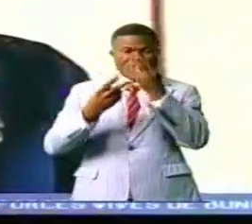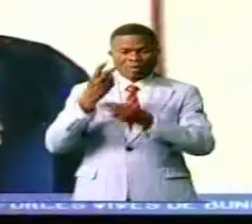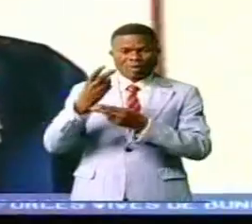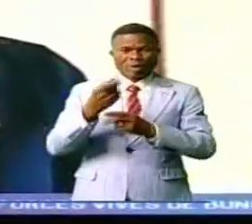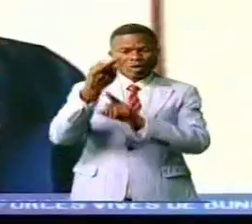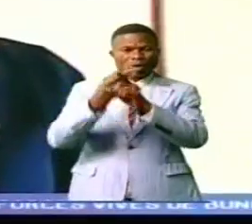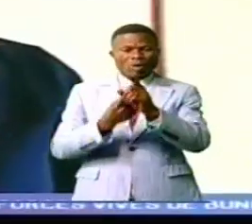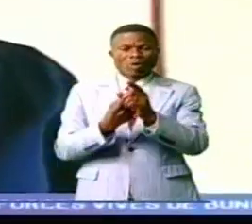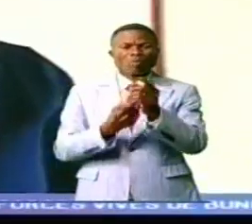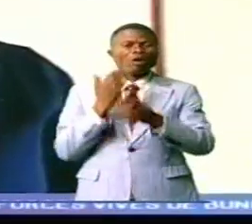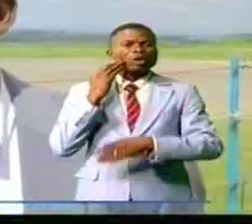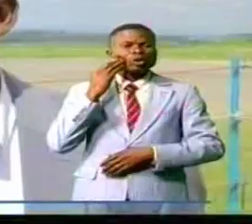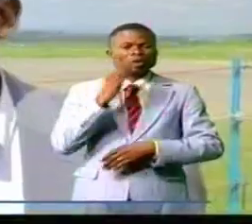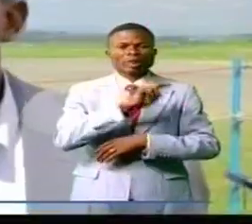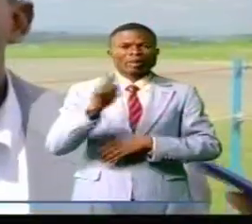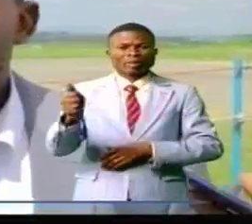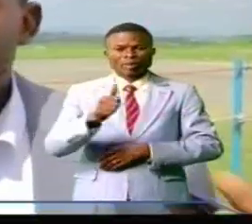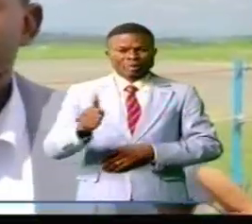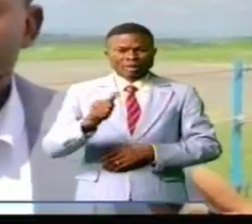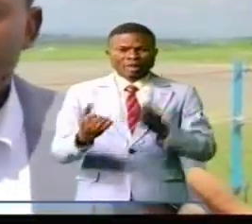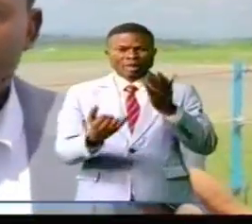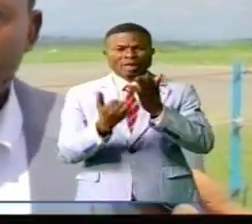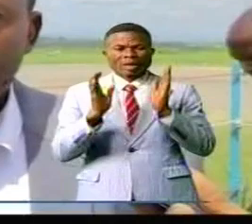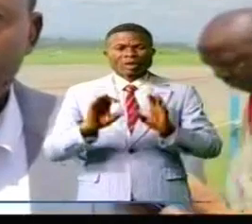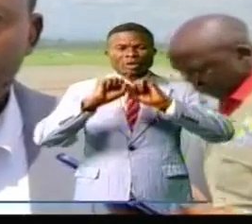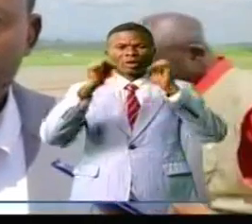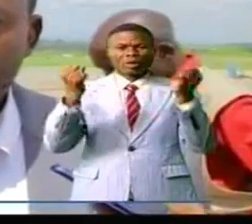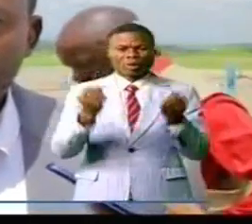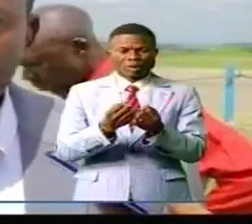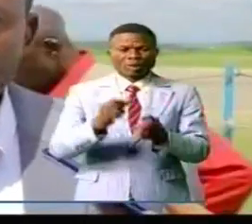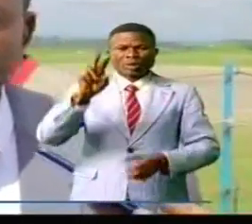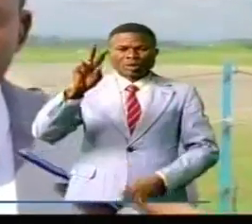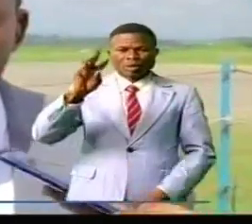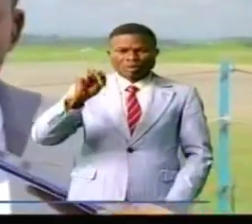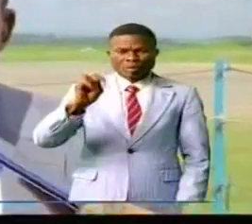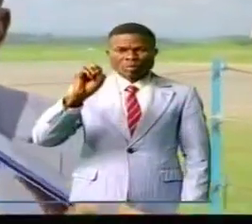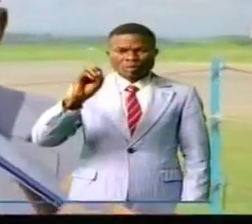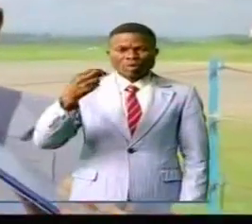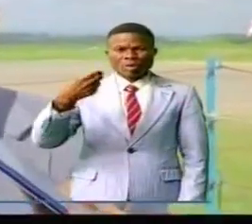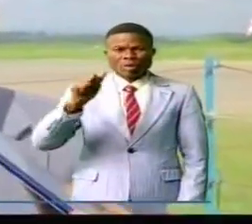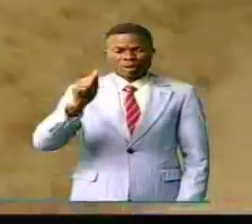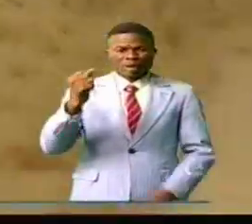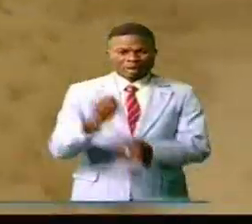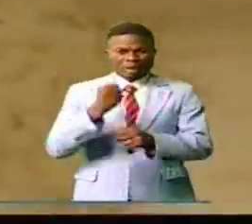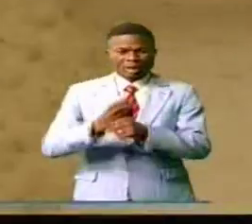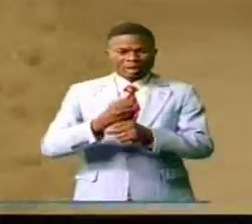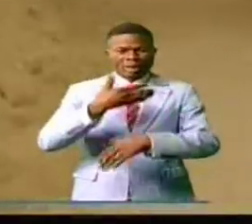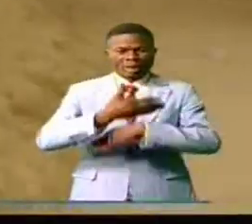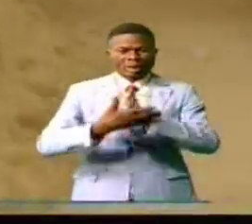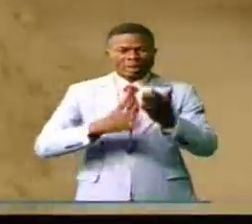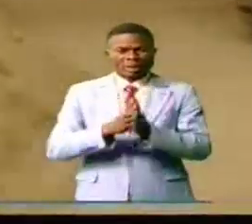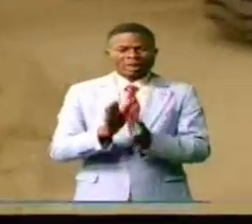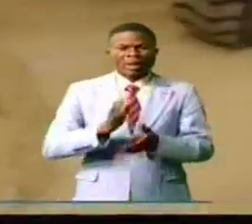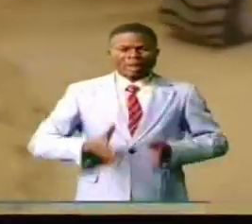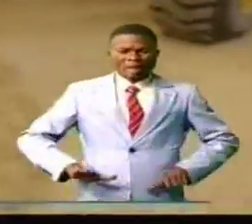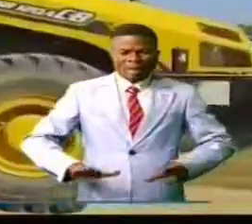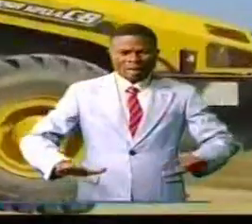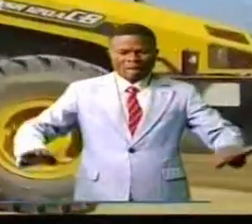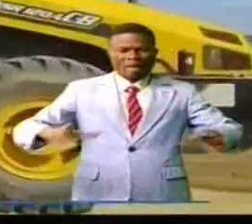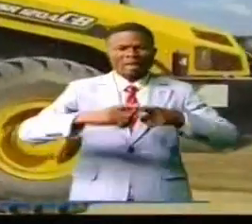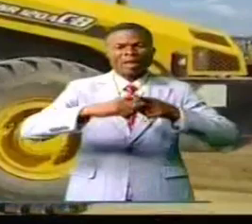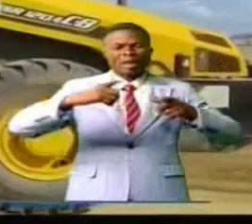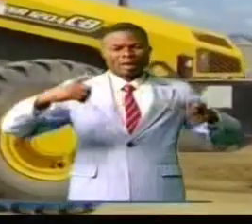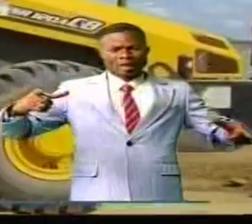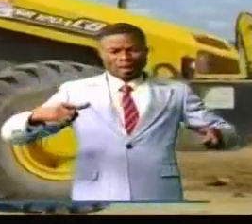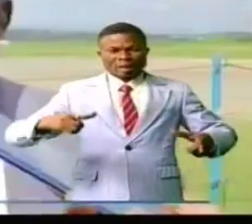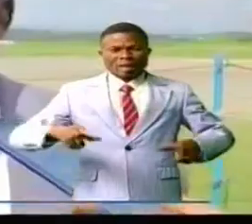en juin 2021. Pour l'ingénieur de la société Mangabawa Construction, les travaux vont consister à l'élargissement et au prolongement